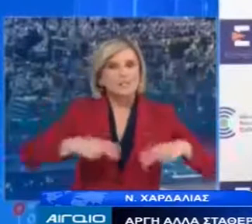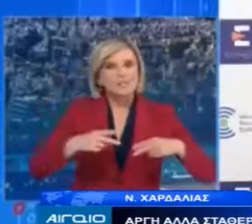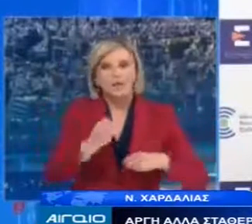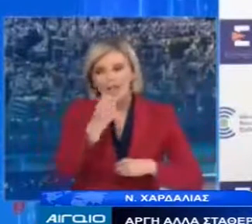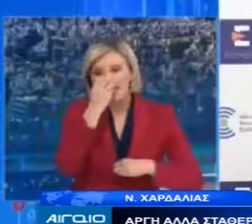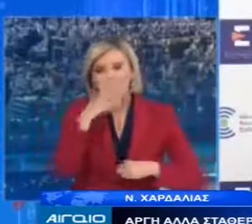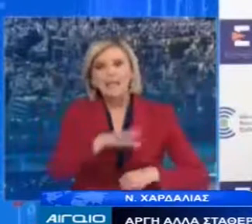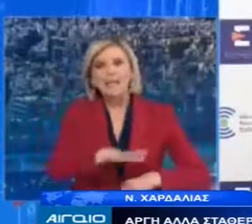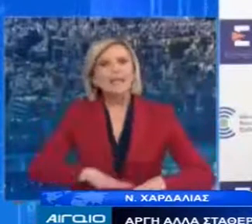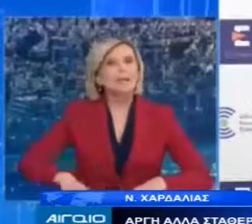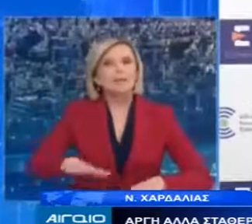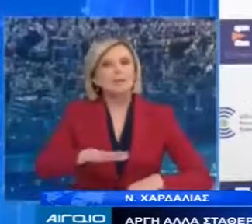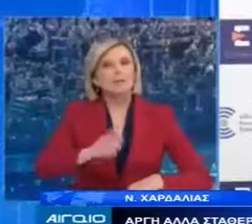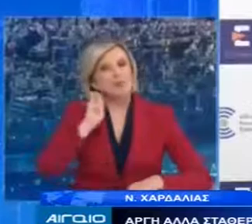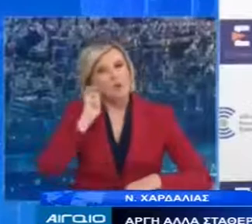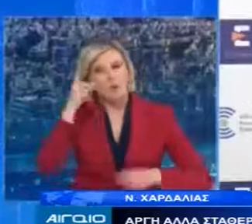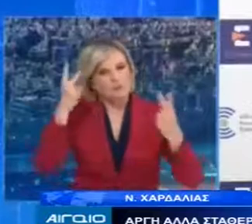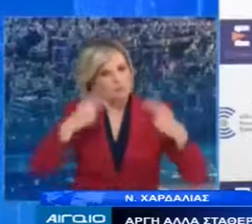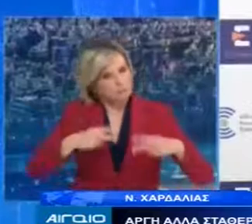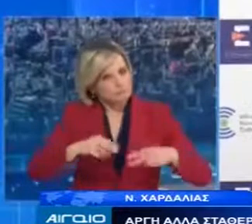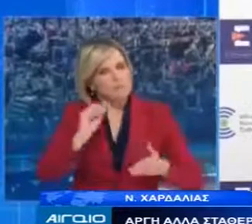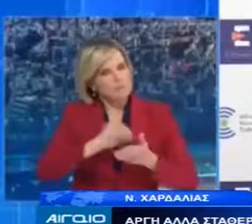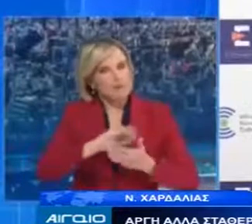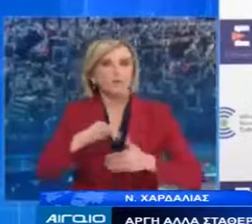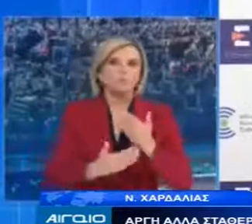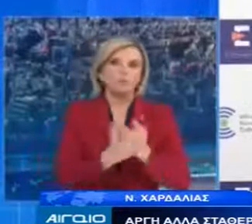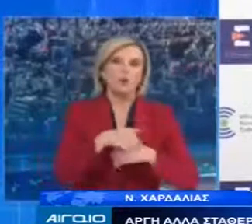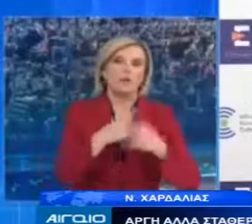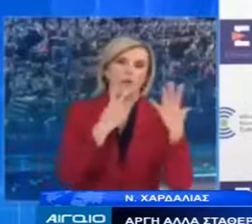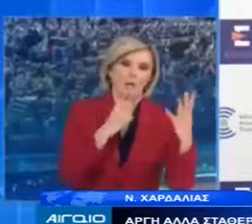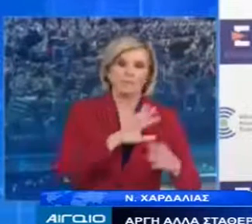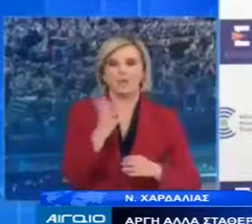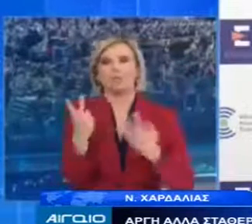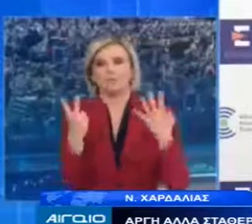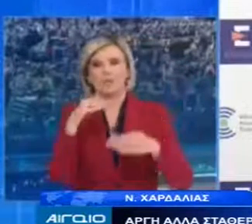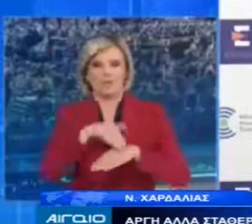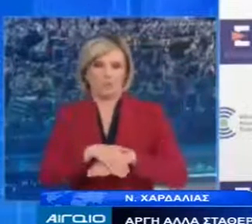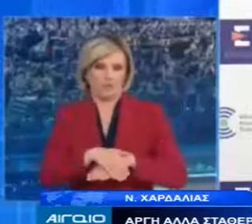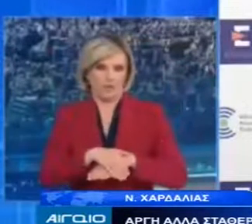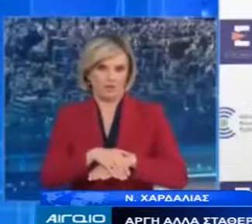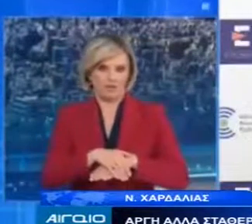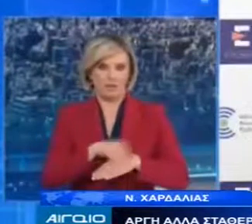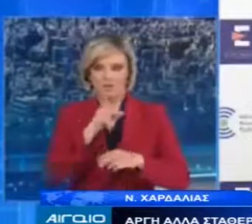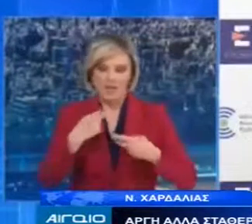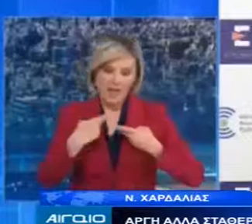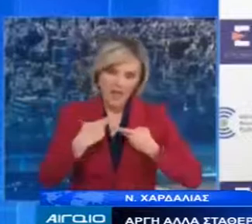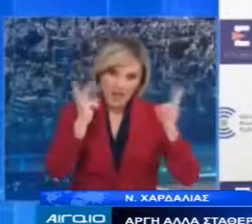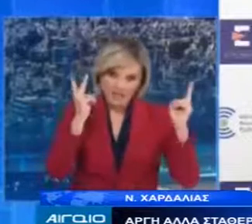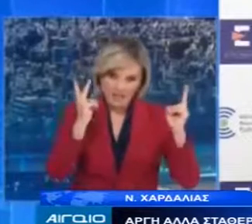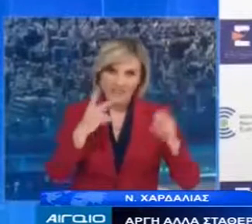Το ανώτατο επιτρεπόμενο όριο εισόδου από το συναριακό σταθμό Κακαβιάς είναι 400 άτομα ημερησίως, χωρίς να υπολογίζονται οι οδηγοί